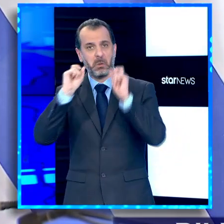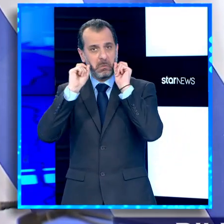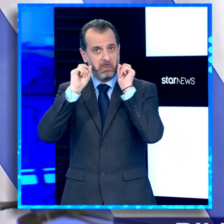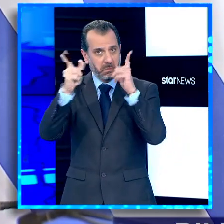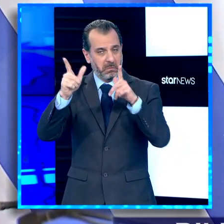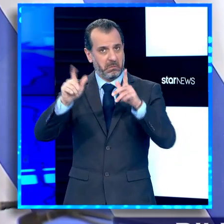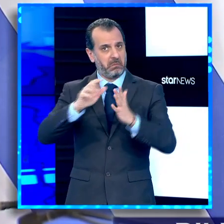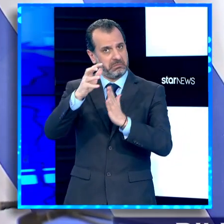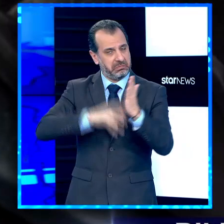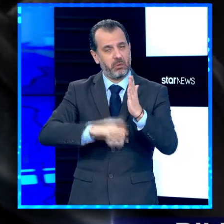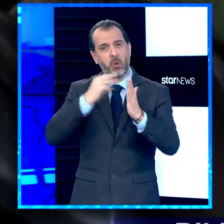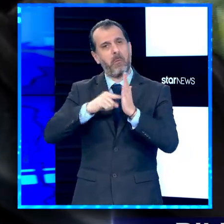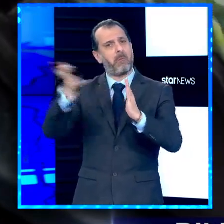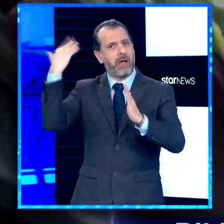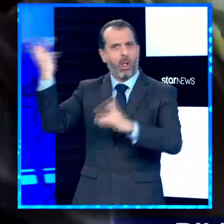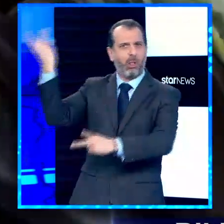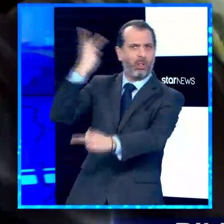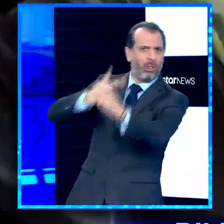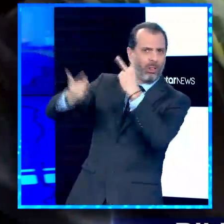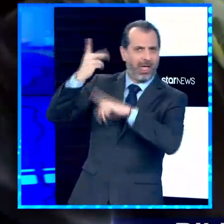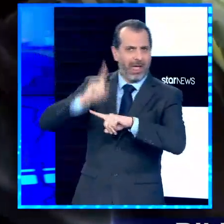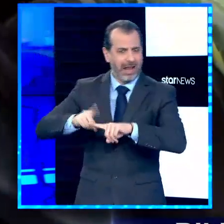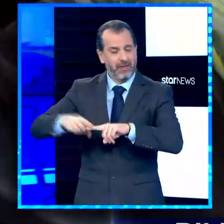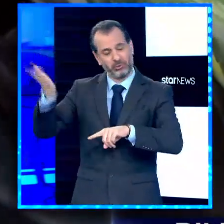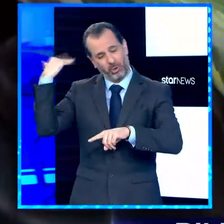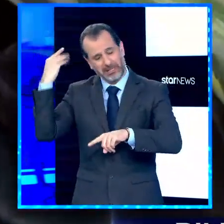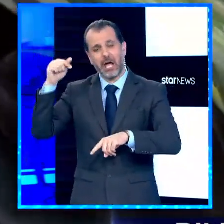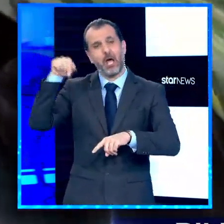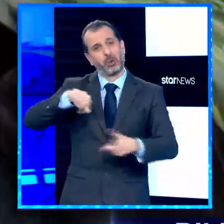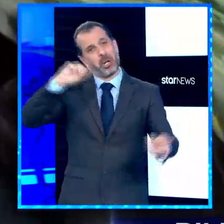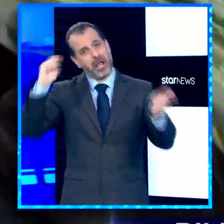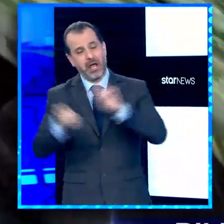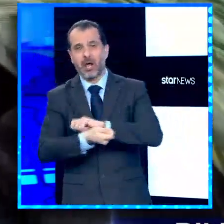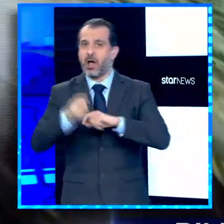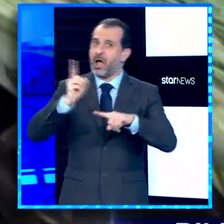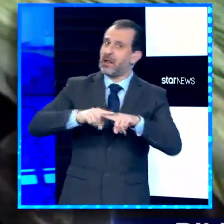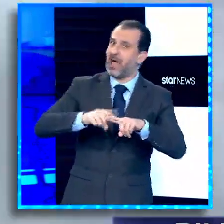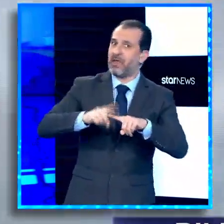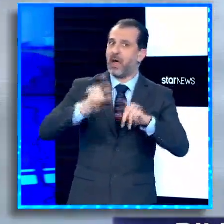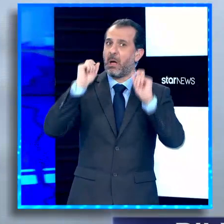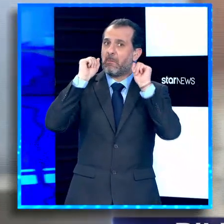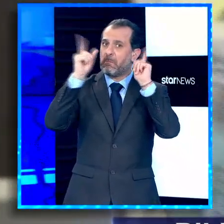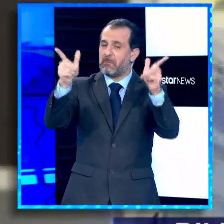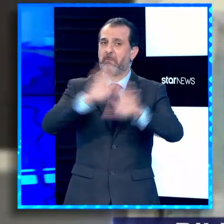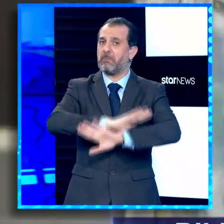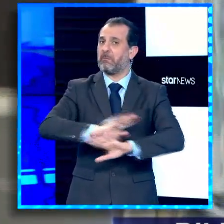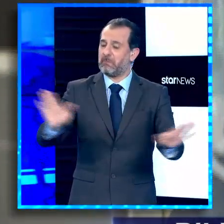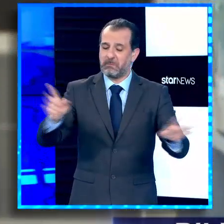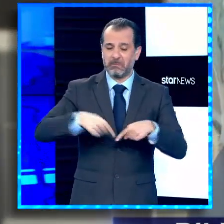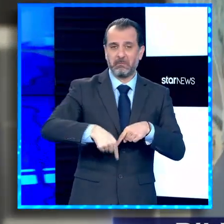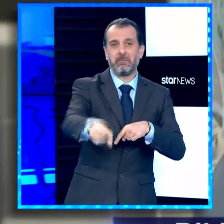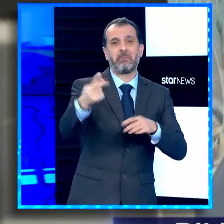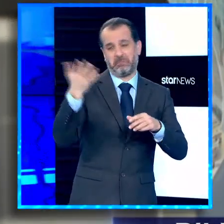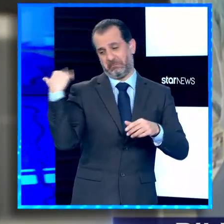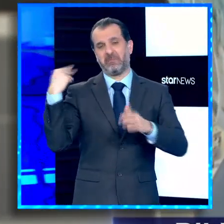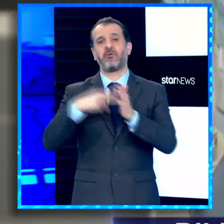που κατά καιρούς έχει κατακεραυνώσει την Ελλάδα με δημοσίευμα τώρα γράφει για το ελληνικό γαλανόλευκο θαύμα, όπως είπες. Έτσι, το